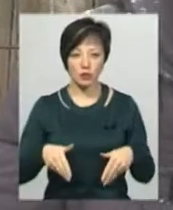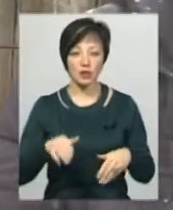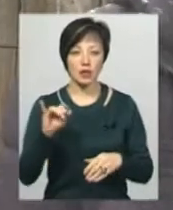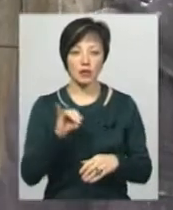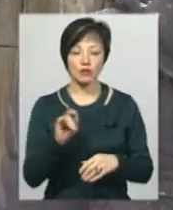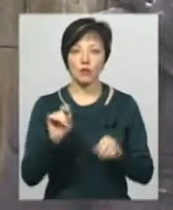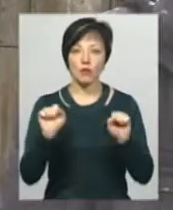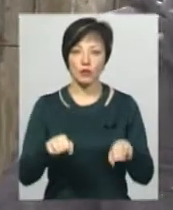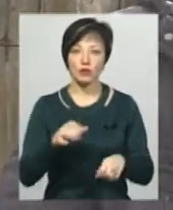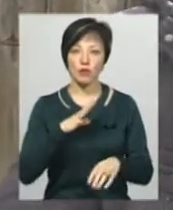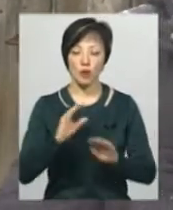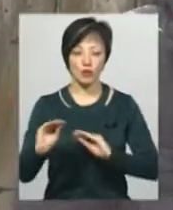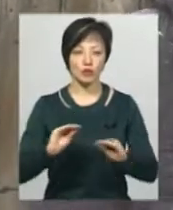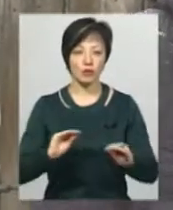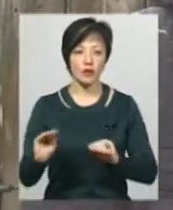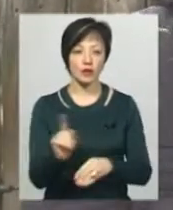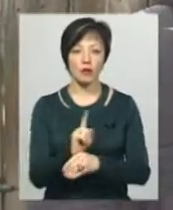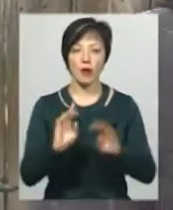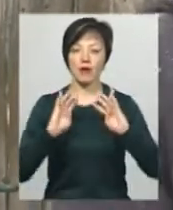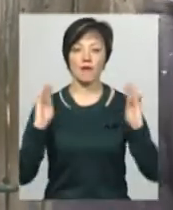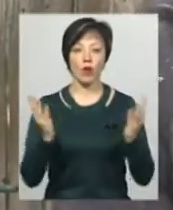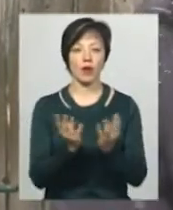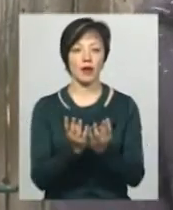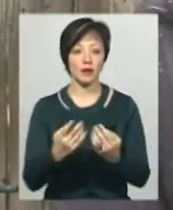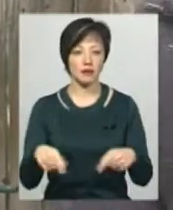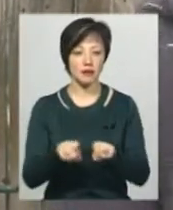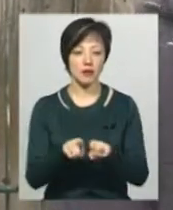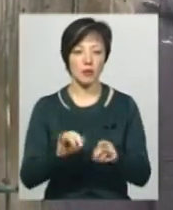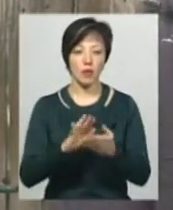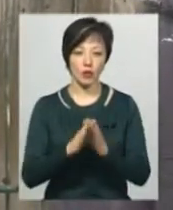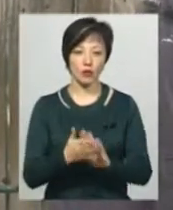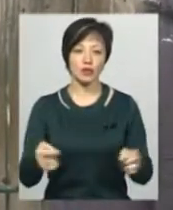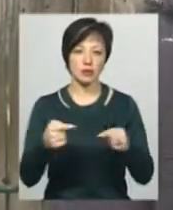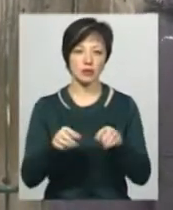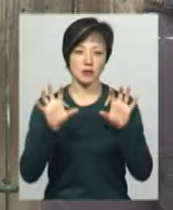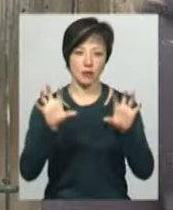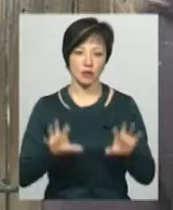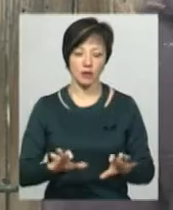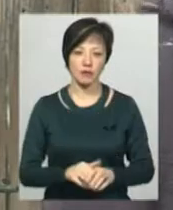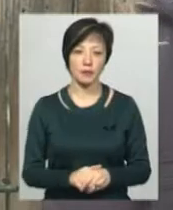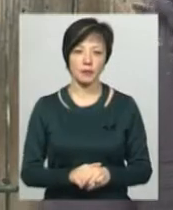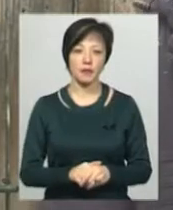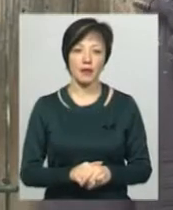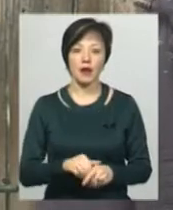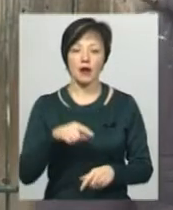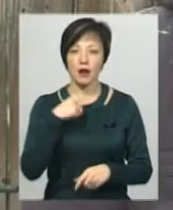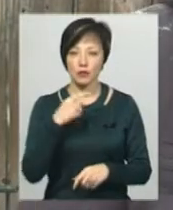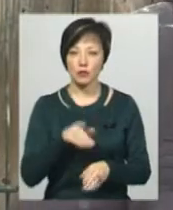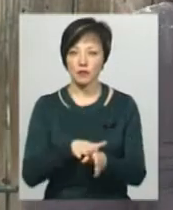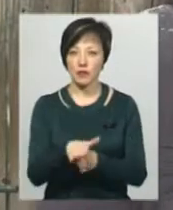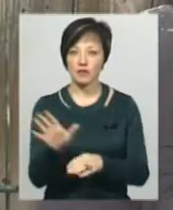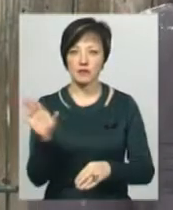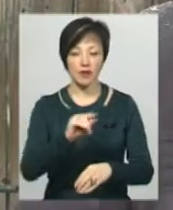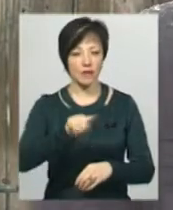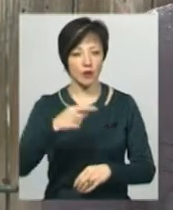І щоб можна було облаштувати нормальні вольєри, так само, от, як положено, згідно чинного законодавства. Сергій Пальохін каже, аби дотриматись